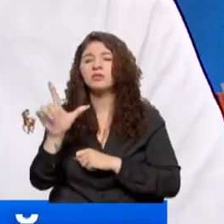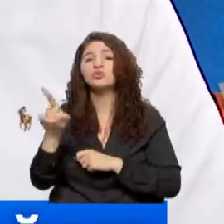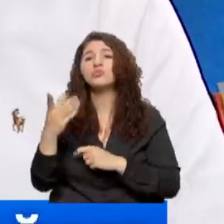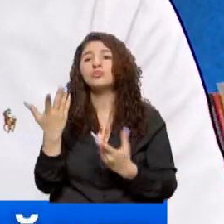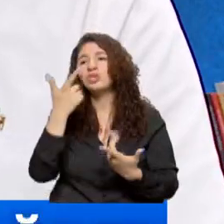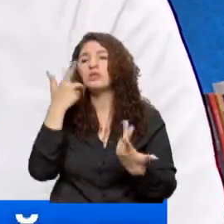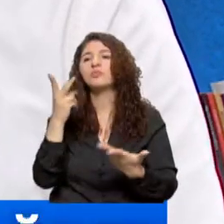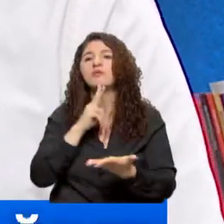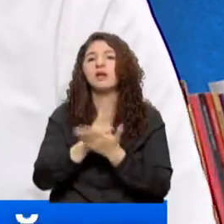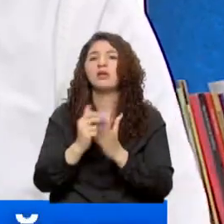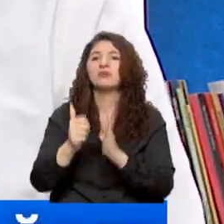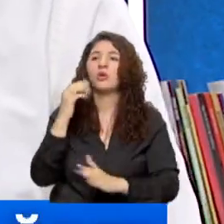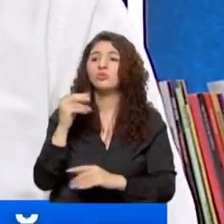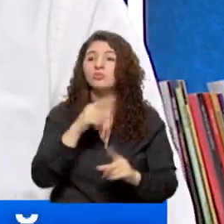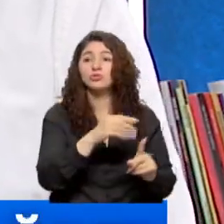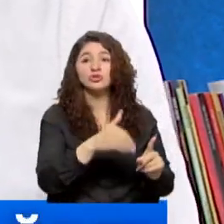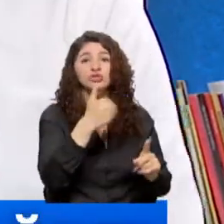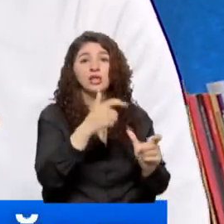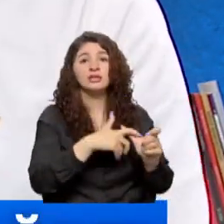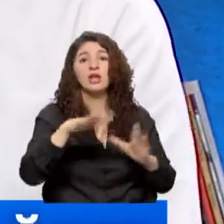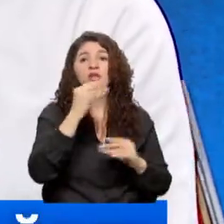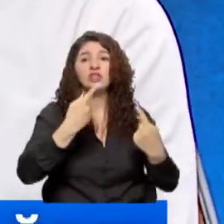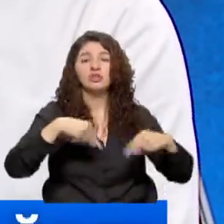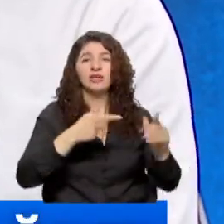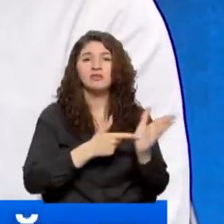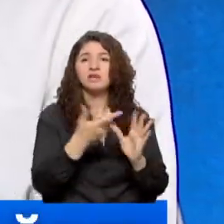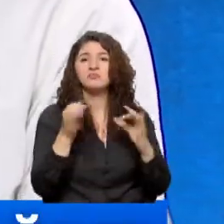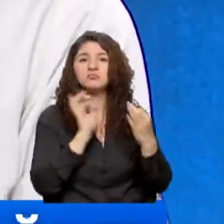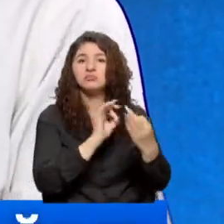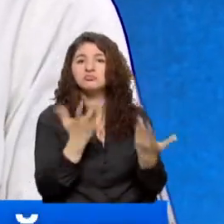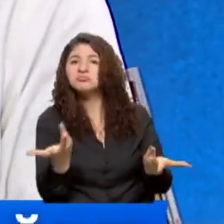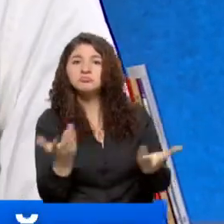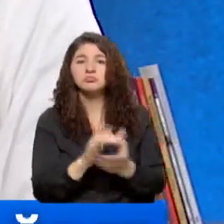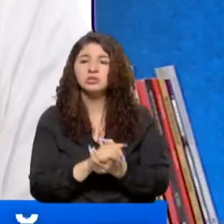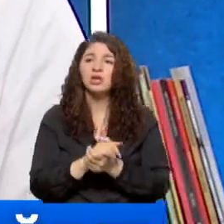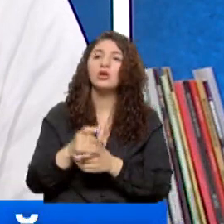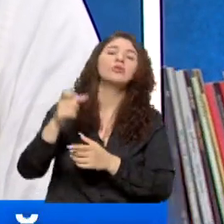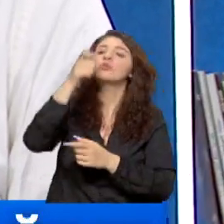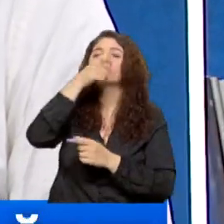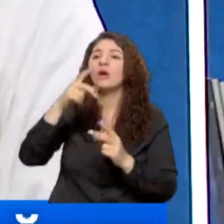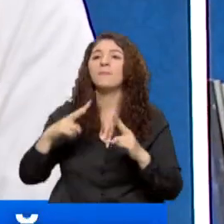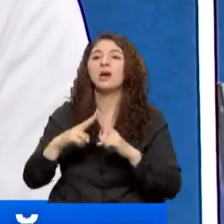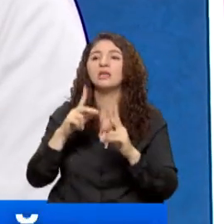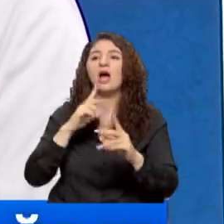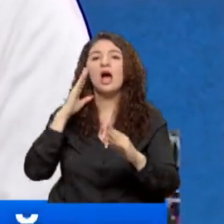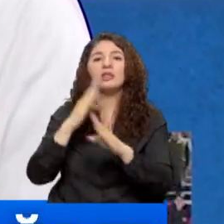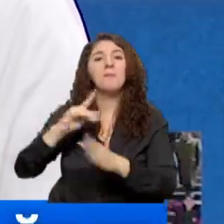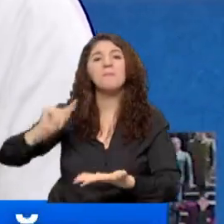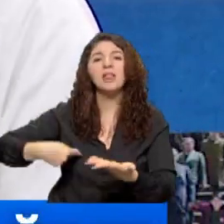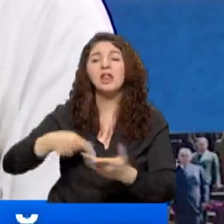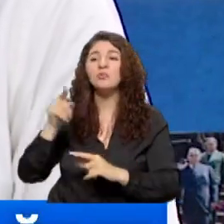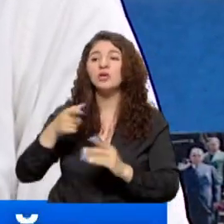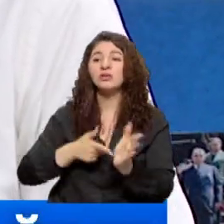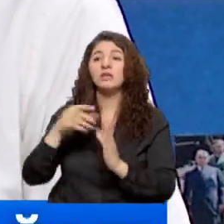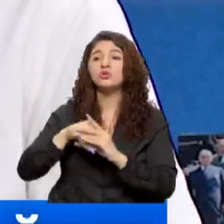çok üzücü İnşallah bu kadar dan gelip geri dönüyorum dışında genel olarak çevre tarım ilişkisi bakın Türkiye Paris Antlaşması'na imza attı